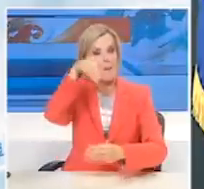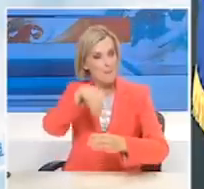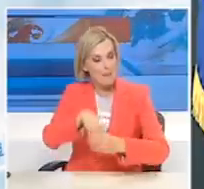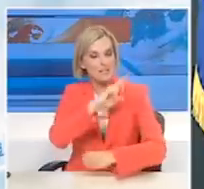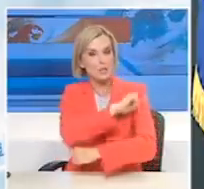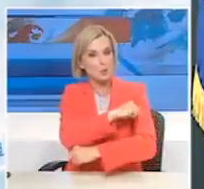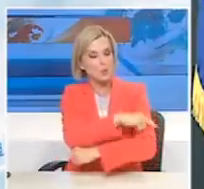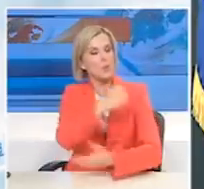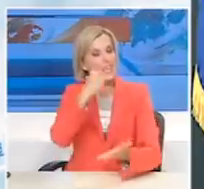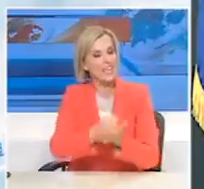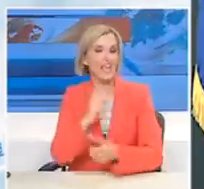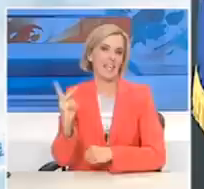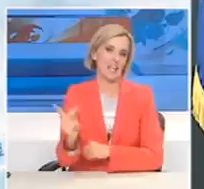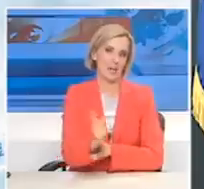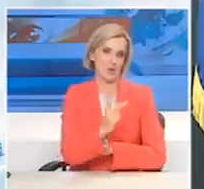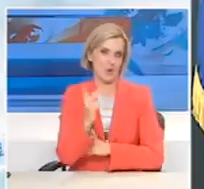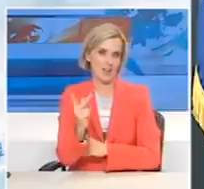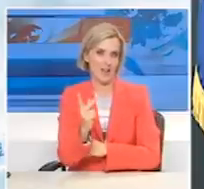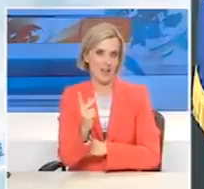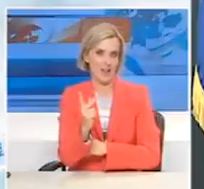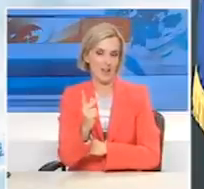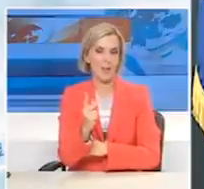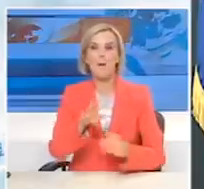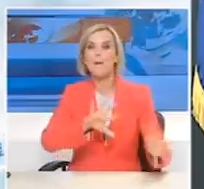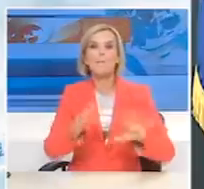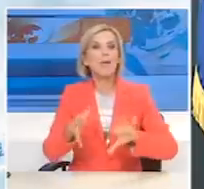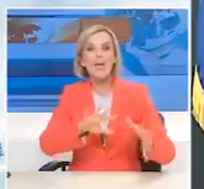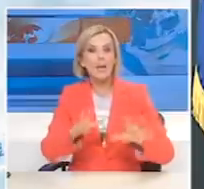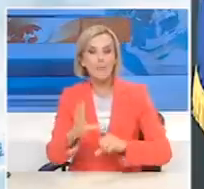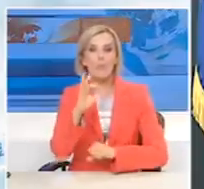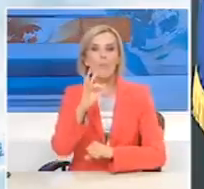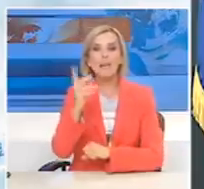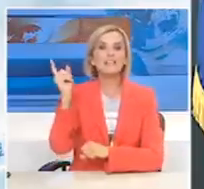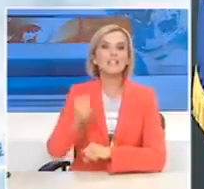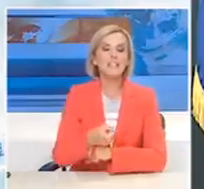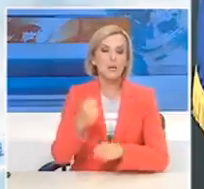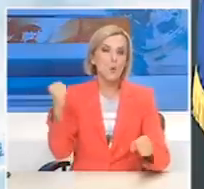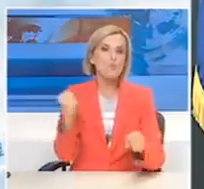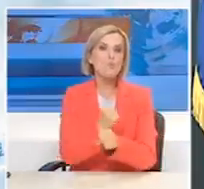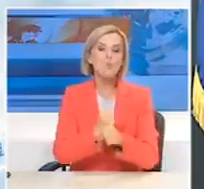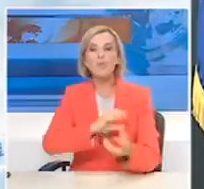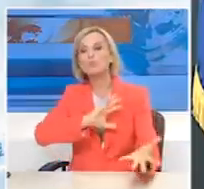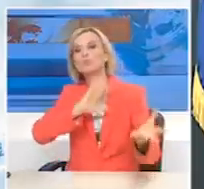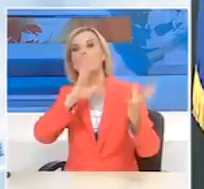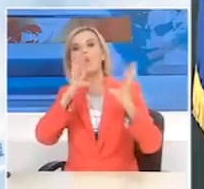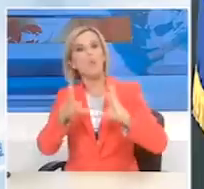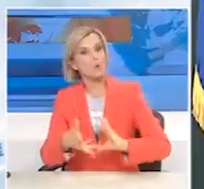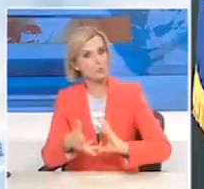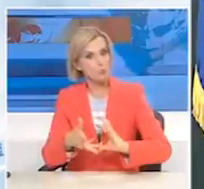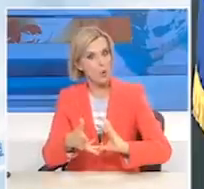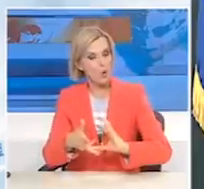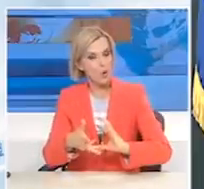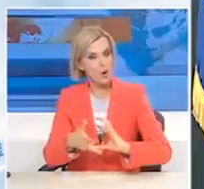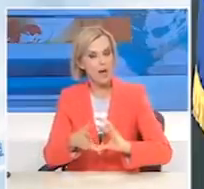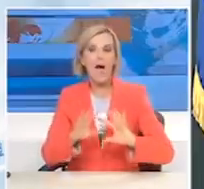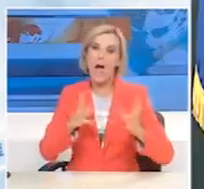στην κοινότητα. Το νοσηλευτικό προσωπικό είναι περίπου το 50% των υγειονομικών υπηρεσιών σε παγκόσμιο επίπεδο.